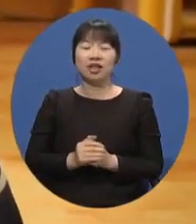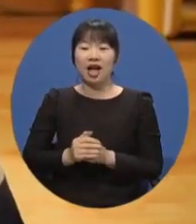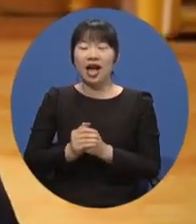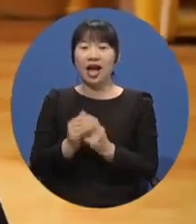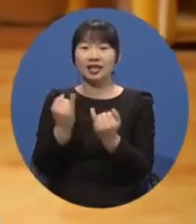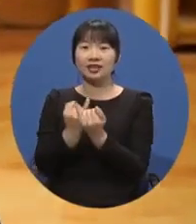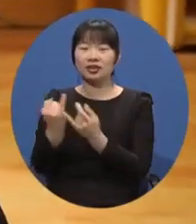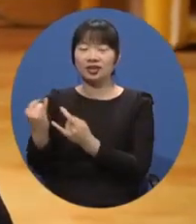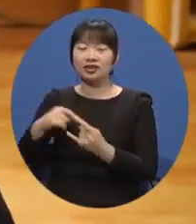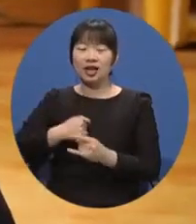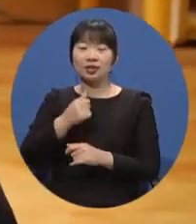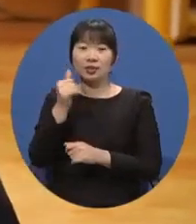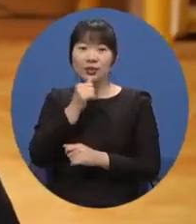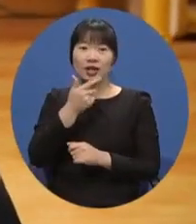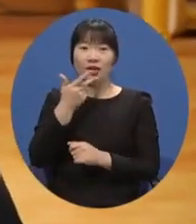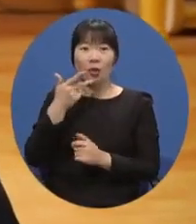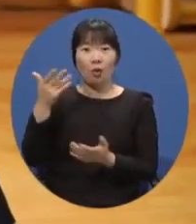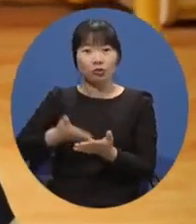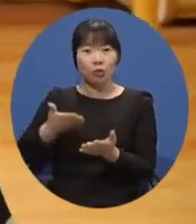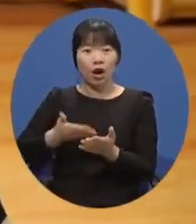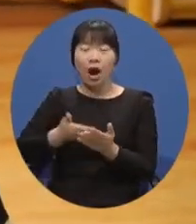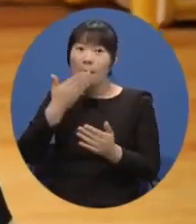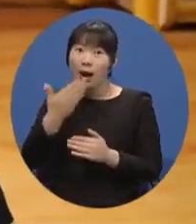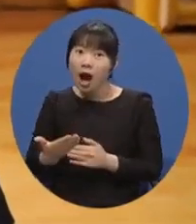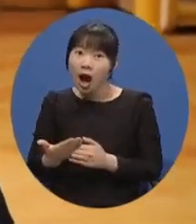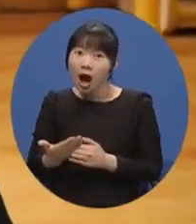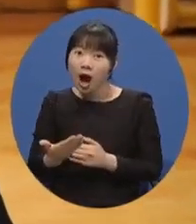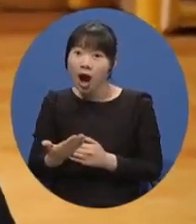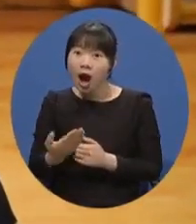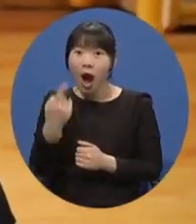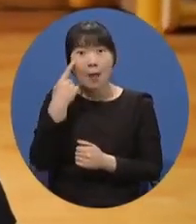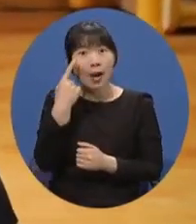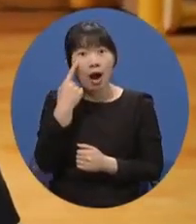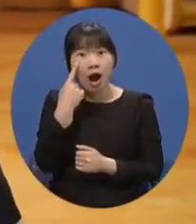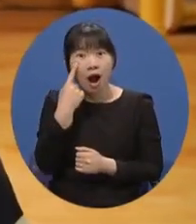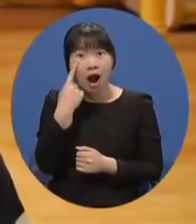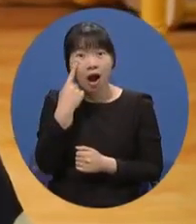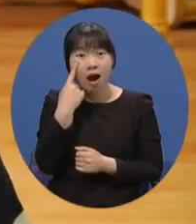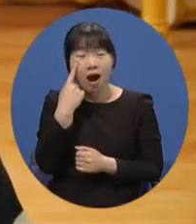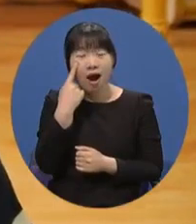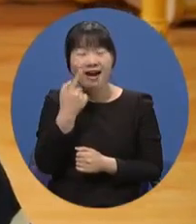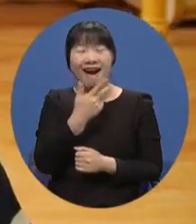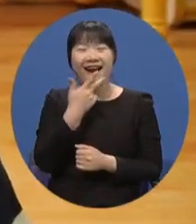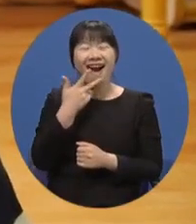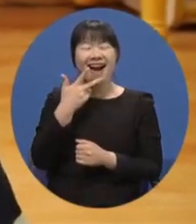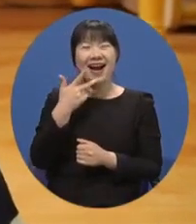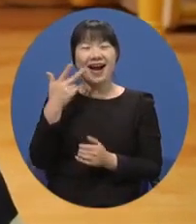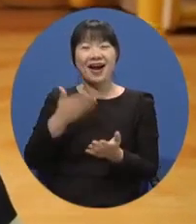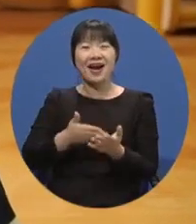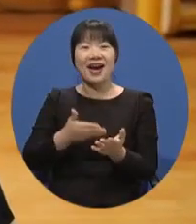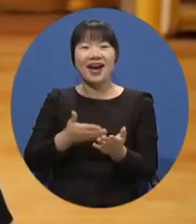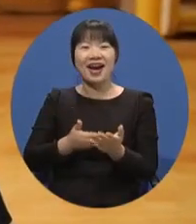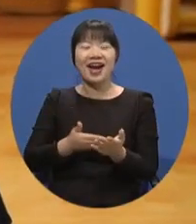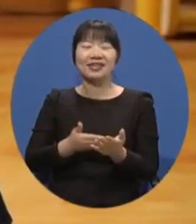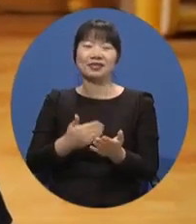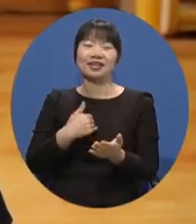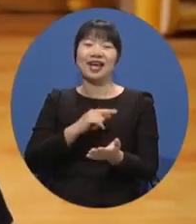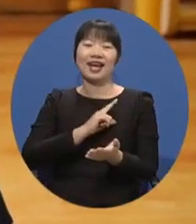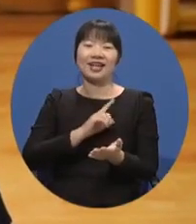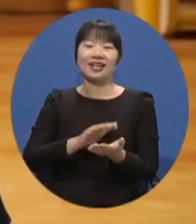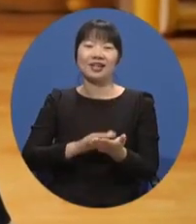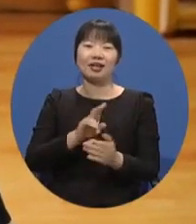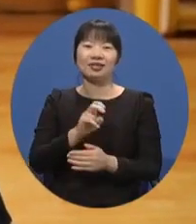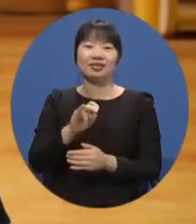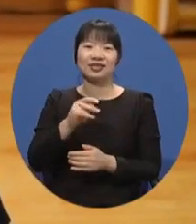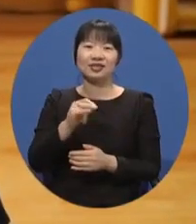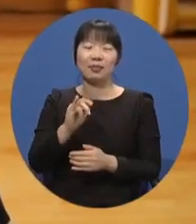아저씨한테 영어로 자기소개할 수 있어요? Yes. 어떻게? 한번 해볼래? Hi, my name is Tayu and I want to be